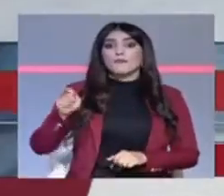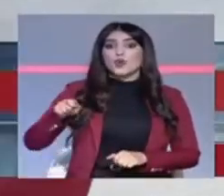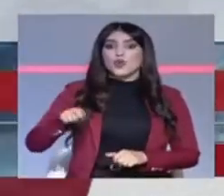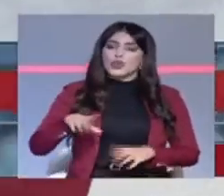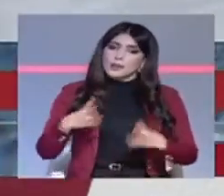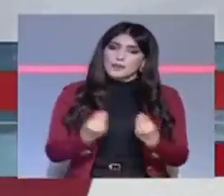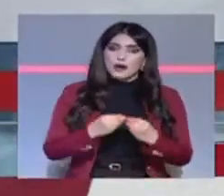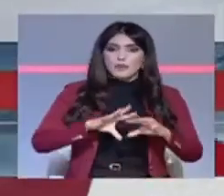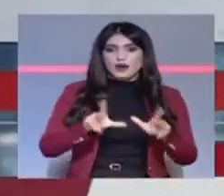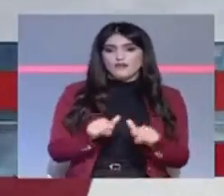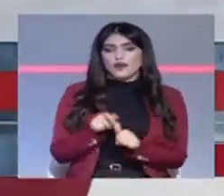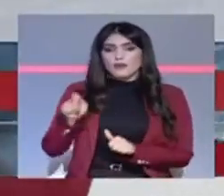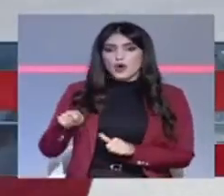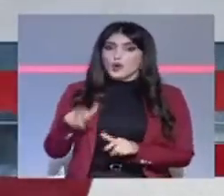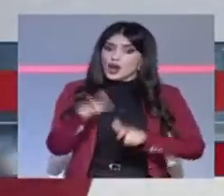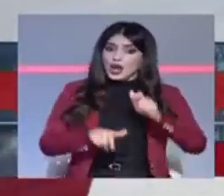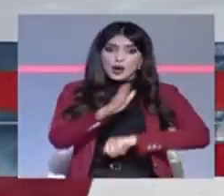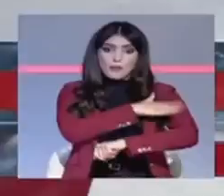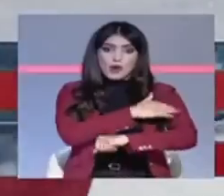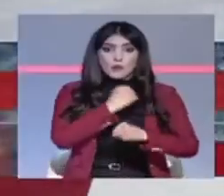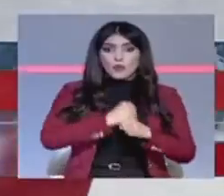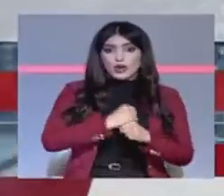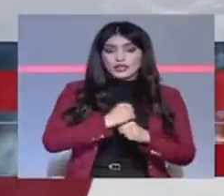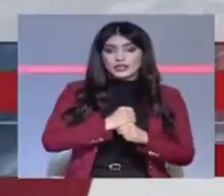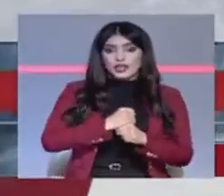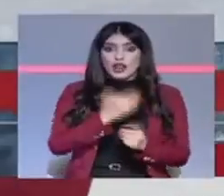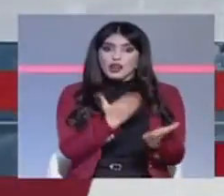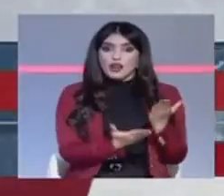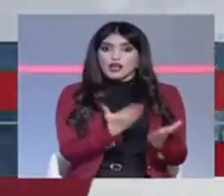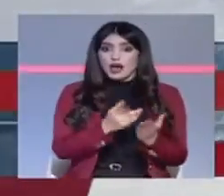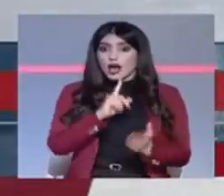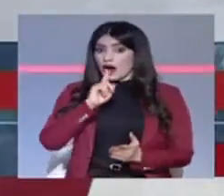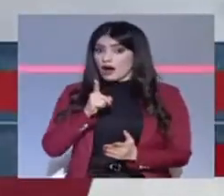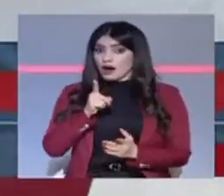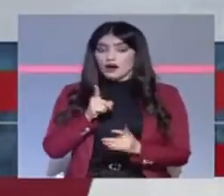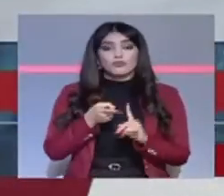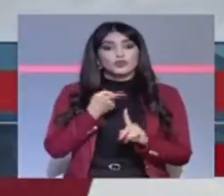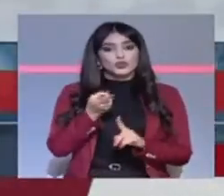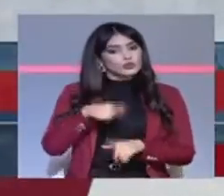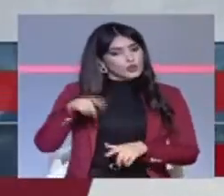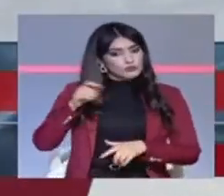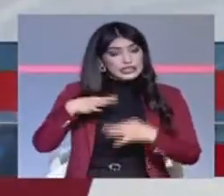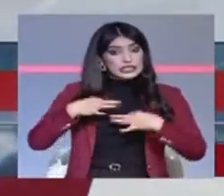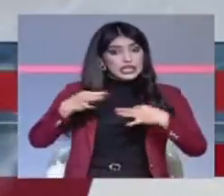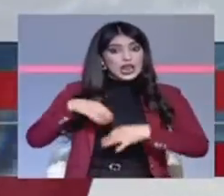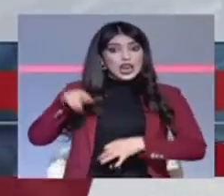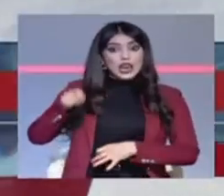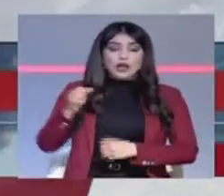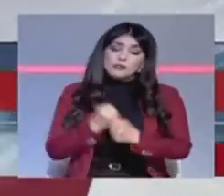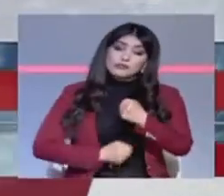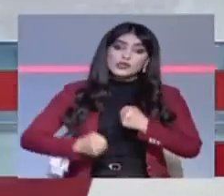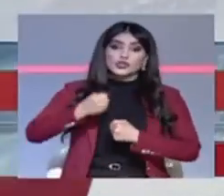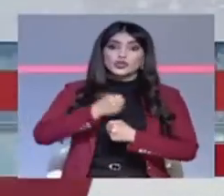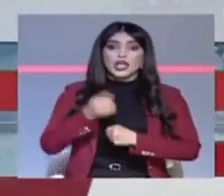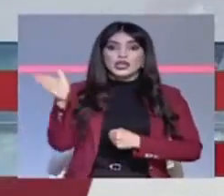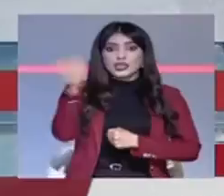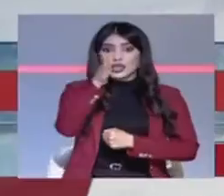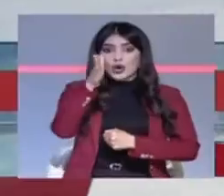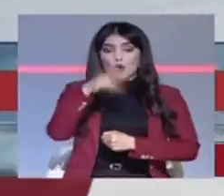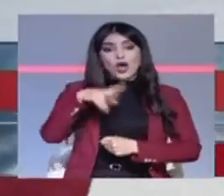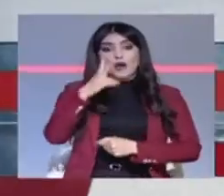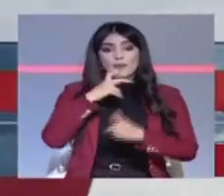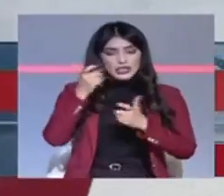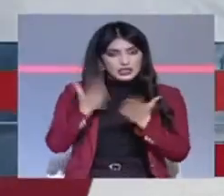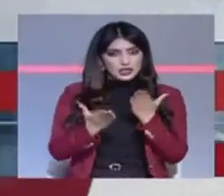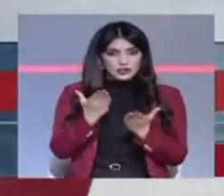وين المحاكم وذلك ايمانا بان استقلاليه القضاء مقوم اساسيه لارساء دوله مدنيه عاجله